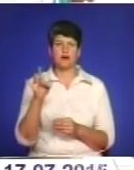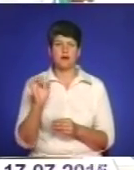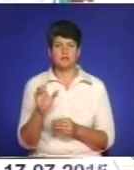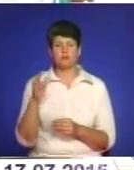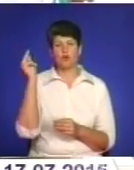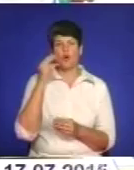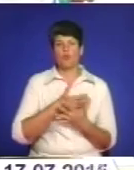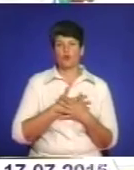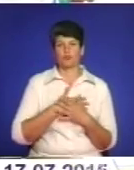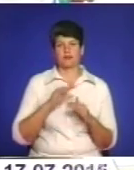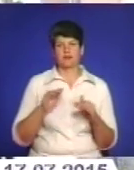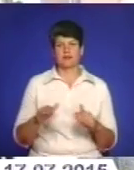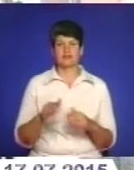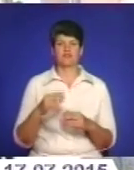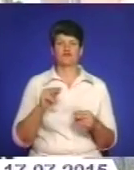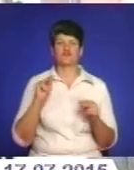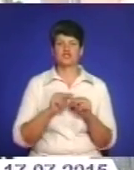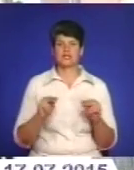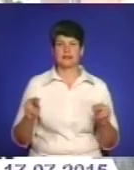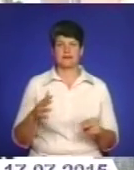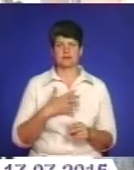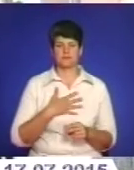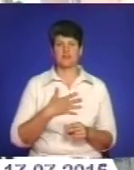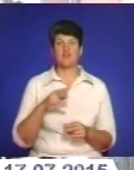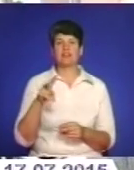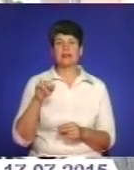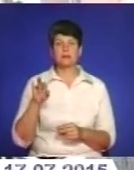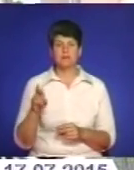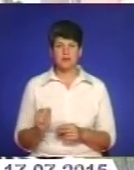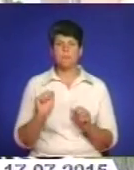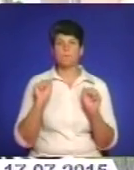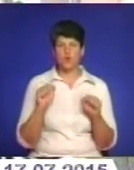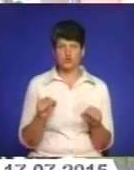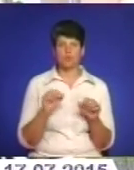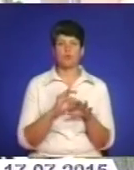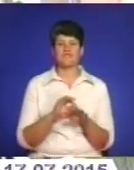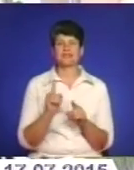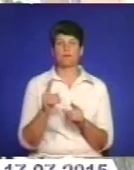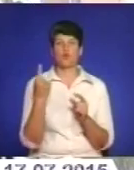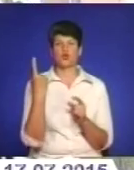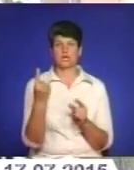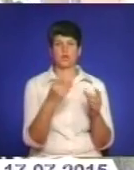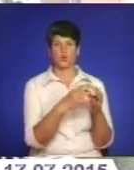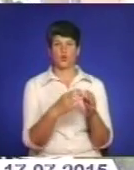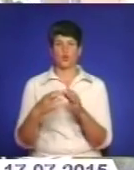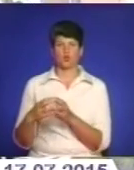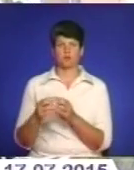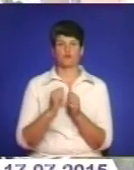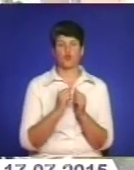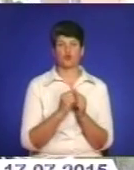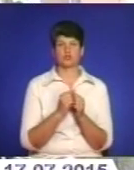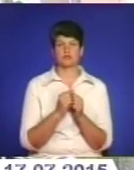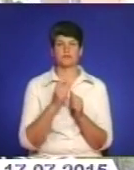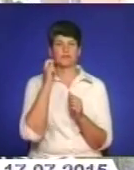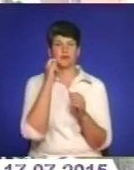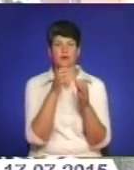полюбити вчителя з Канади. На жаль, ми в липні можемо провести тільки по одній групі в кожній категорії.